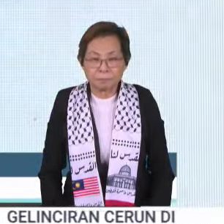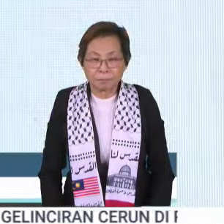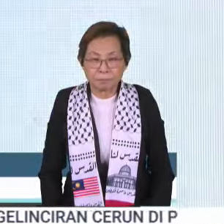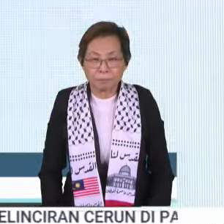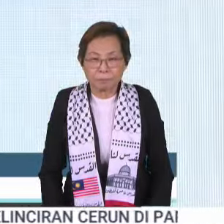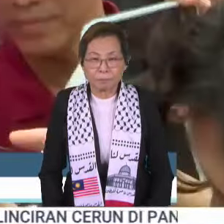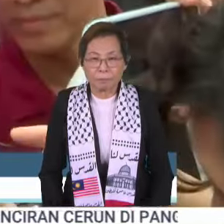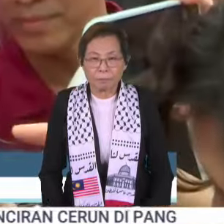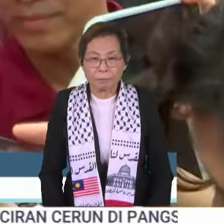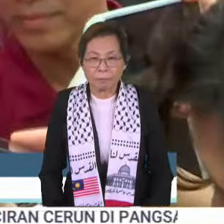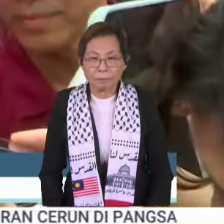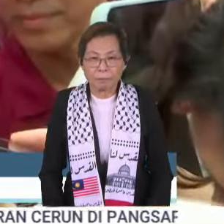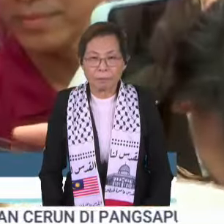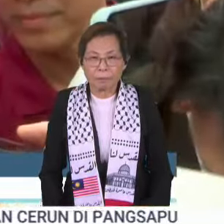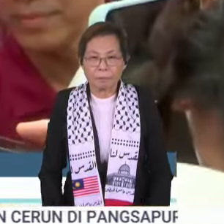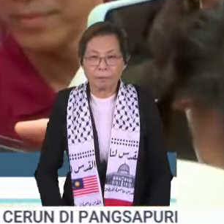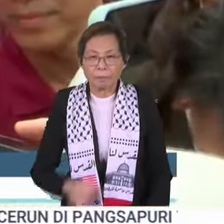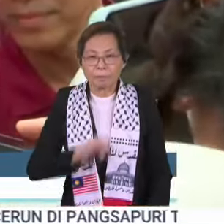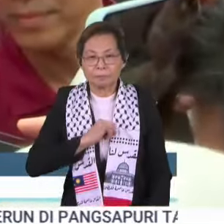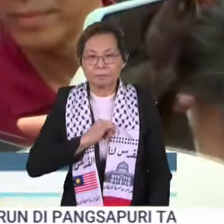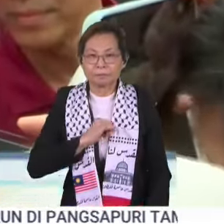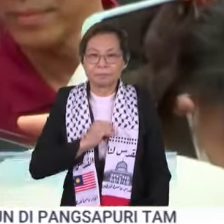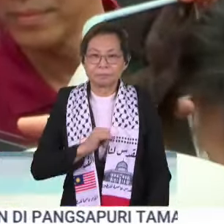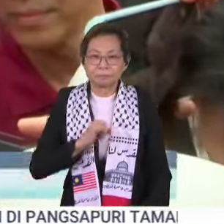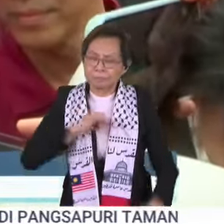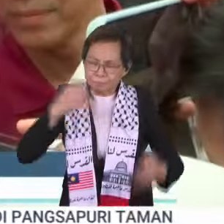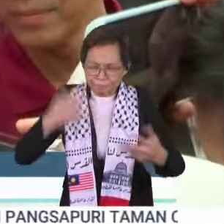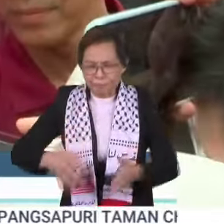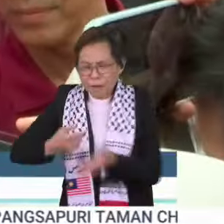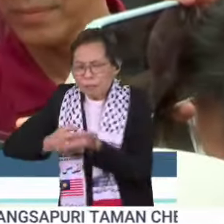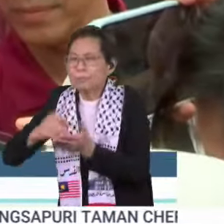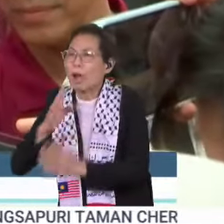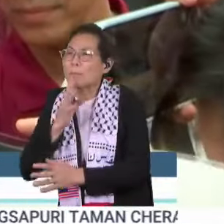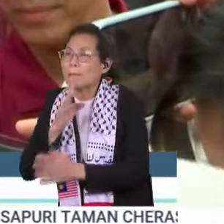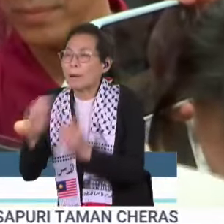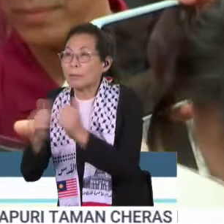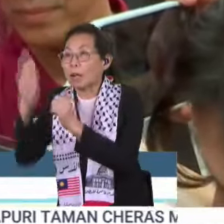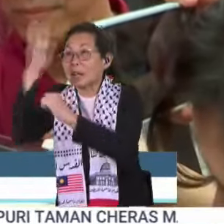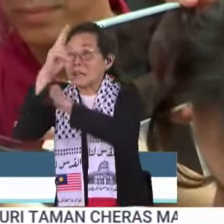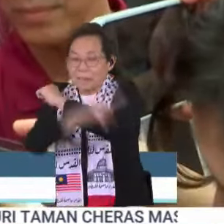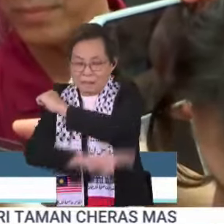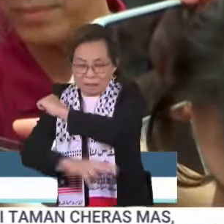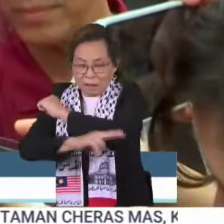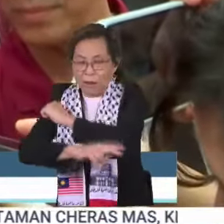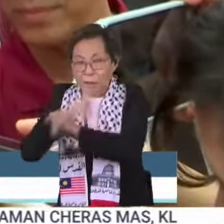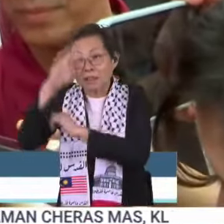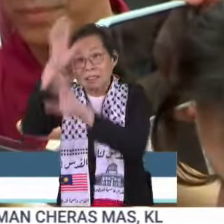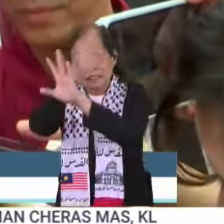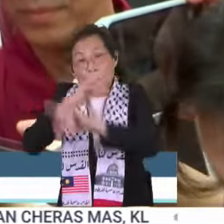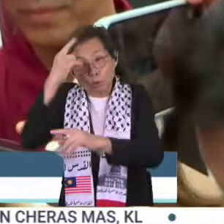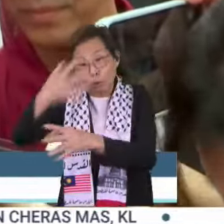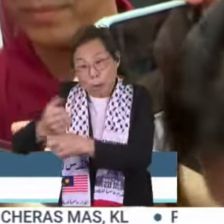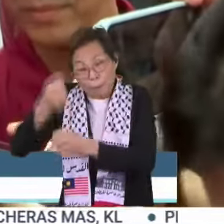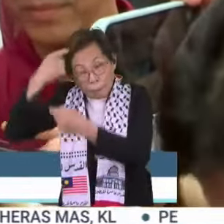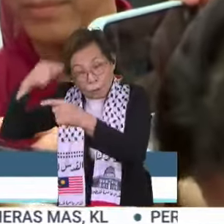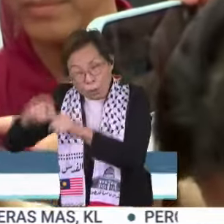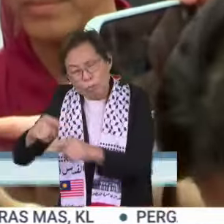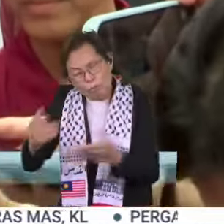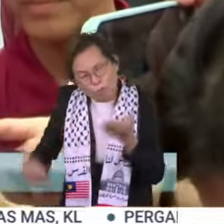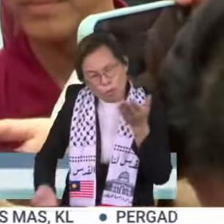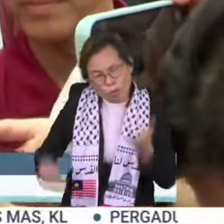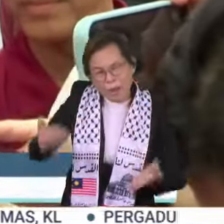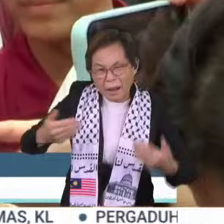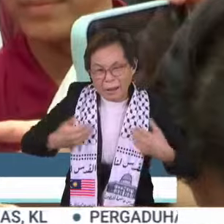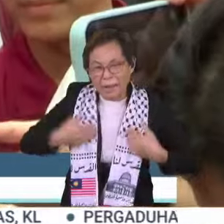Sarawak i speak to the kerajaan Negeri dulu untuk mendapat persetujuan dan mungkin